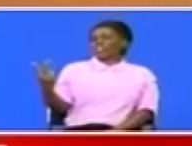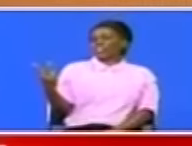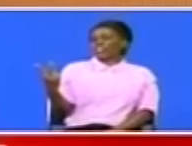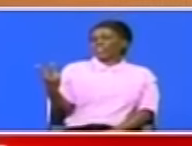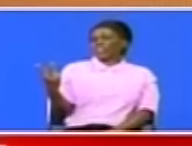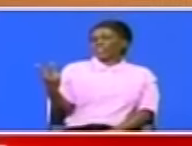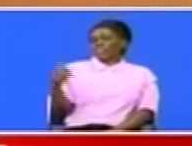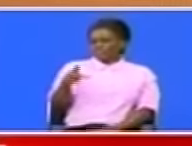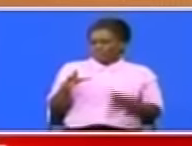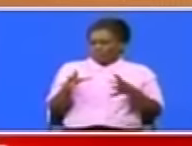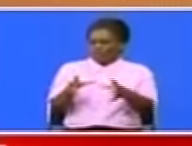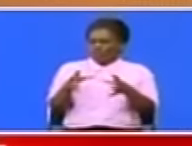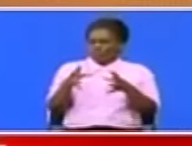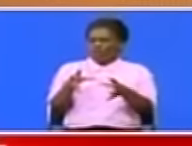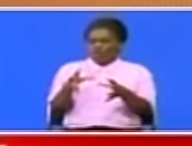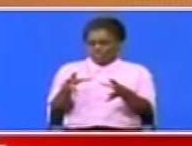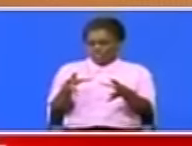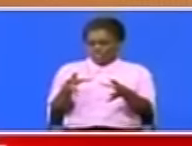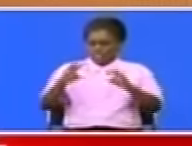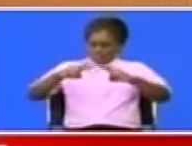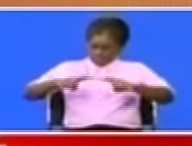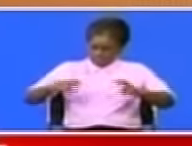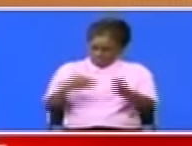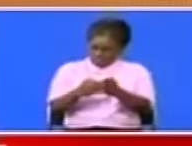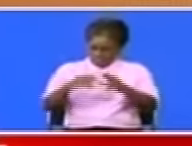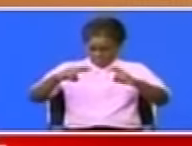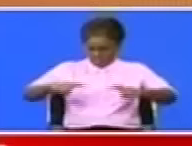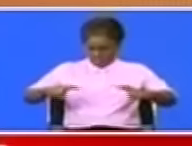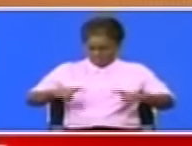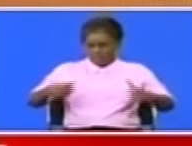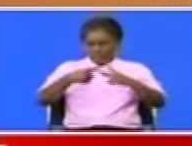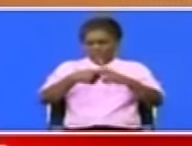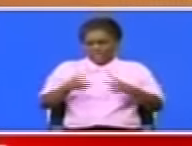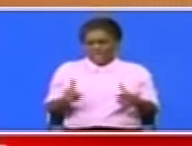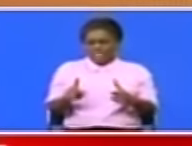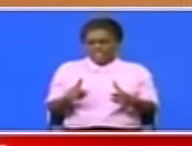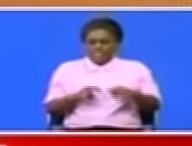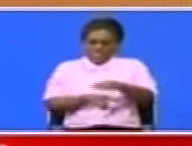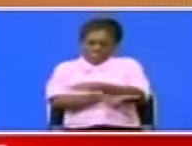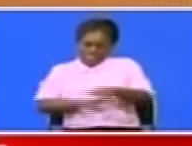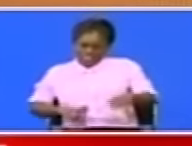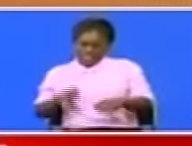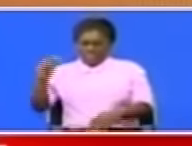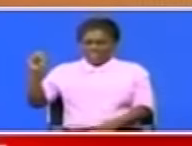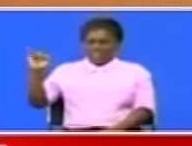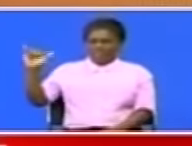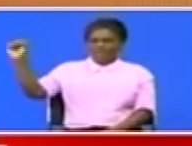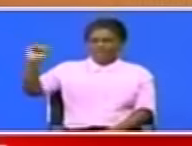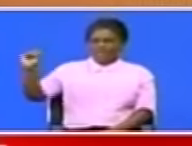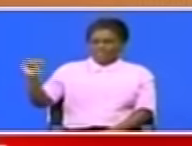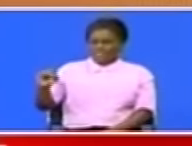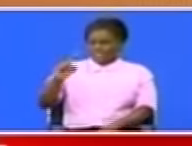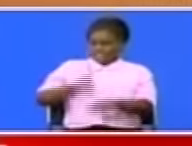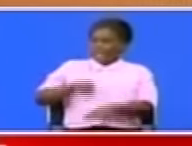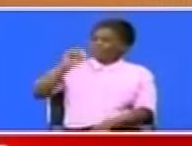Murkomen walimshinikiza kukomesha uchunguzi ambao ulikuwa umeanzishwa kwenye sakata ya wizi wa NYS. Na kwenye hati hiyo ya